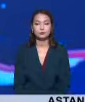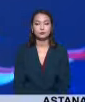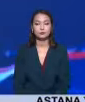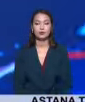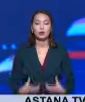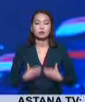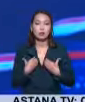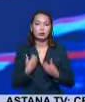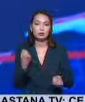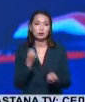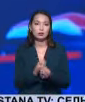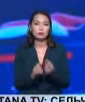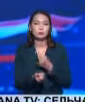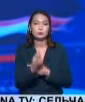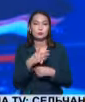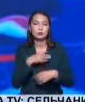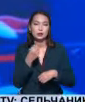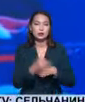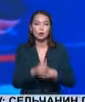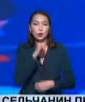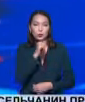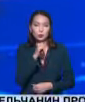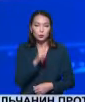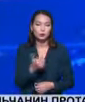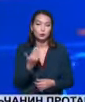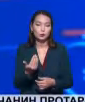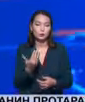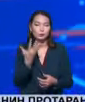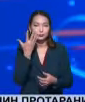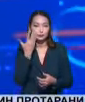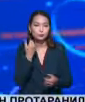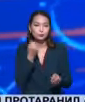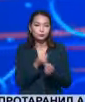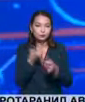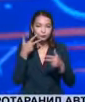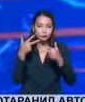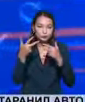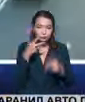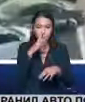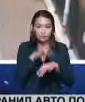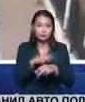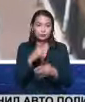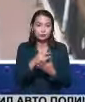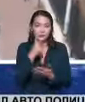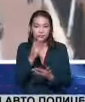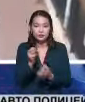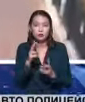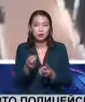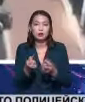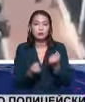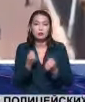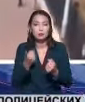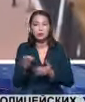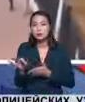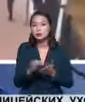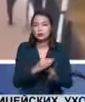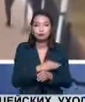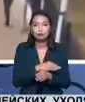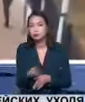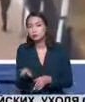Страшная авария произошла в центре Кустаная. Момент ДТП запечатлели камеры видеонаблюдения. На них видно, как машина резко сворачивает с